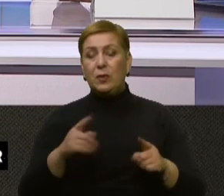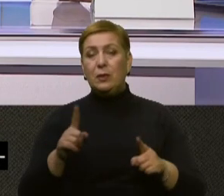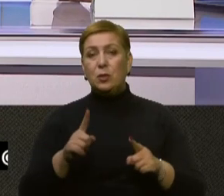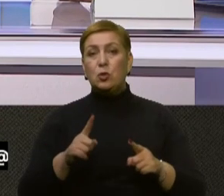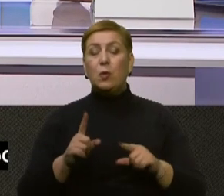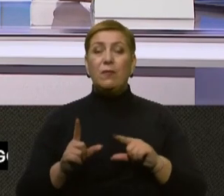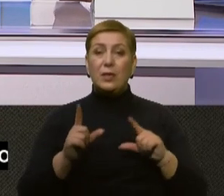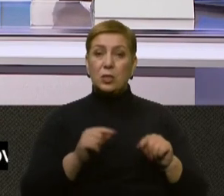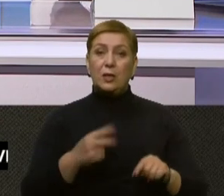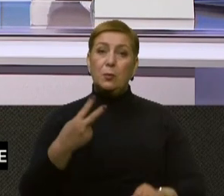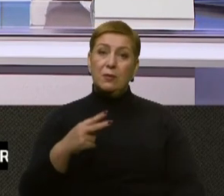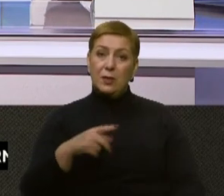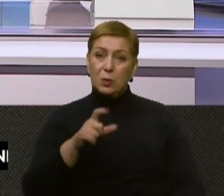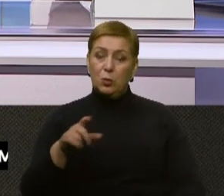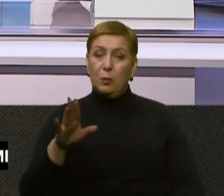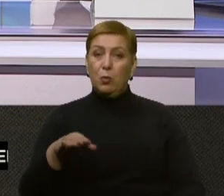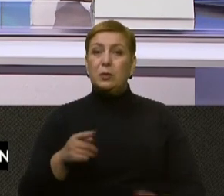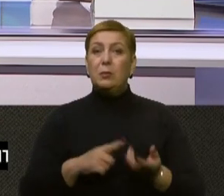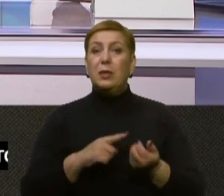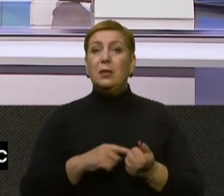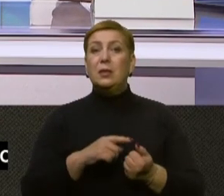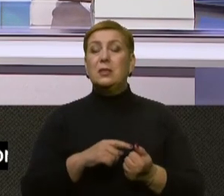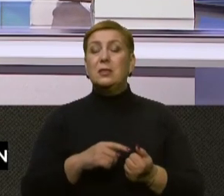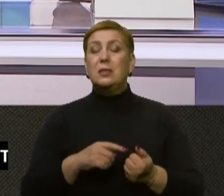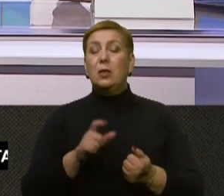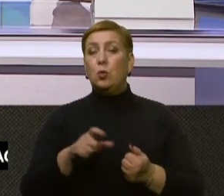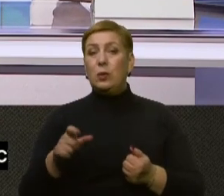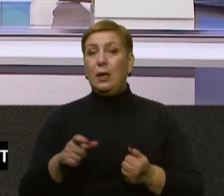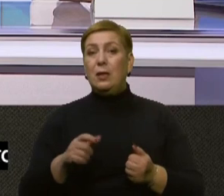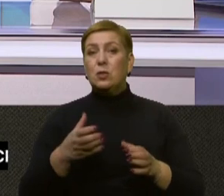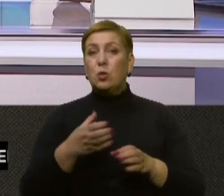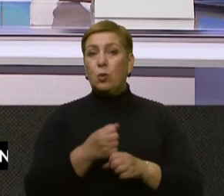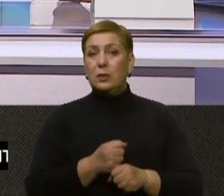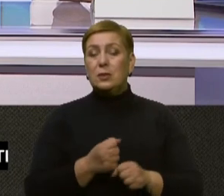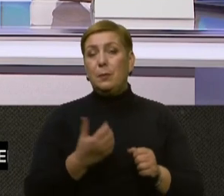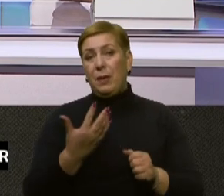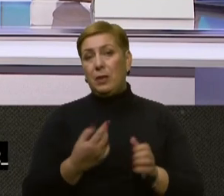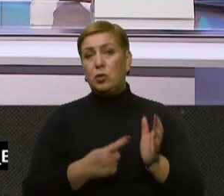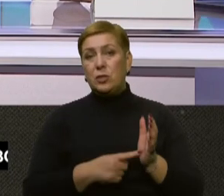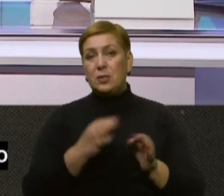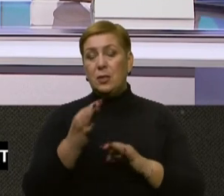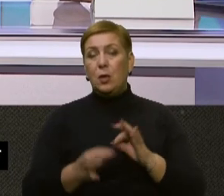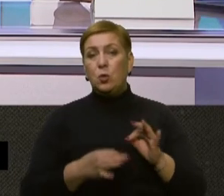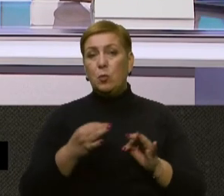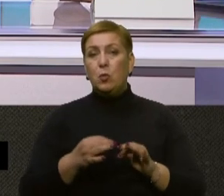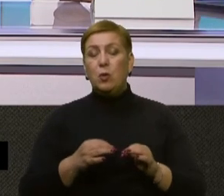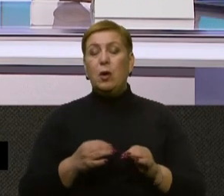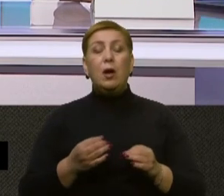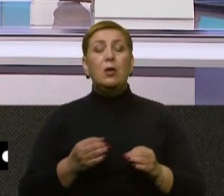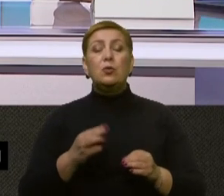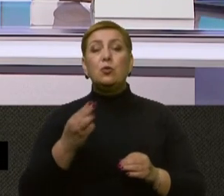і по 20 людей. Потім кількість людей, які евакуюються з міста, скоротилася до 5-6 на добу. А що зараз